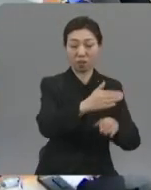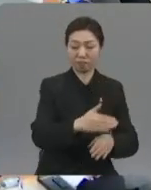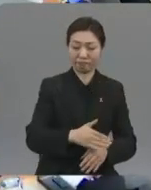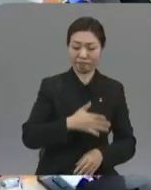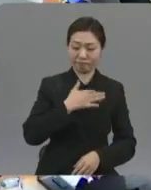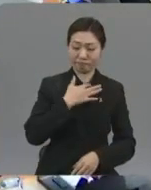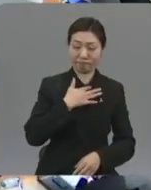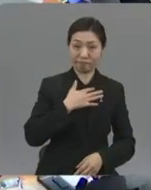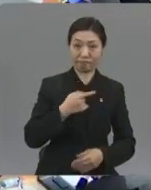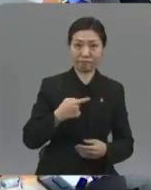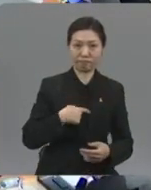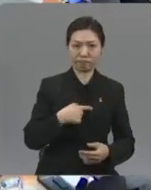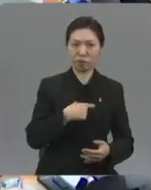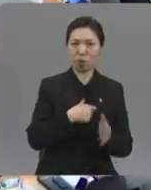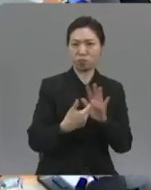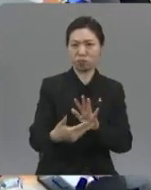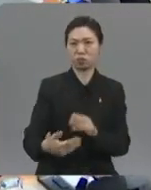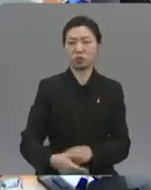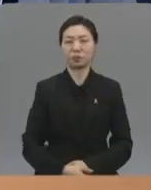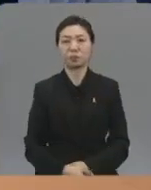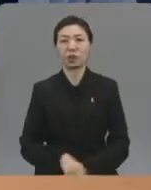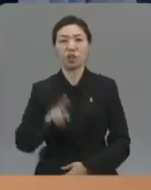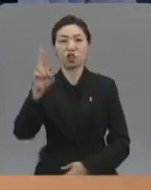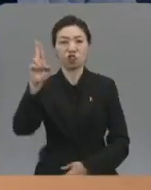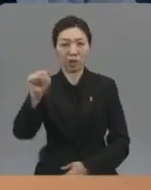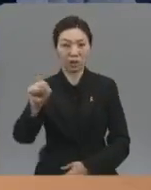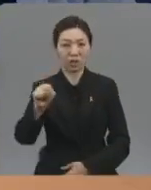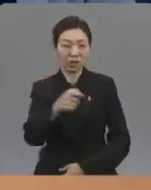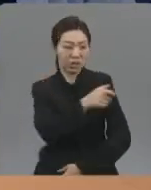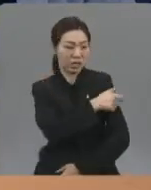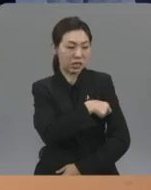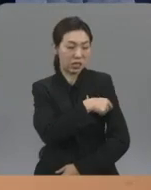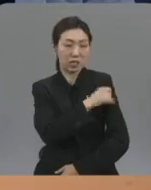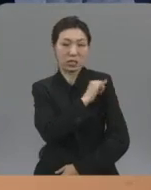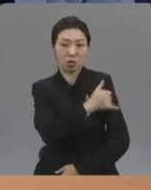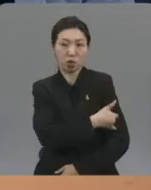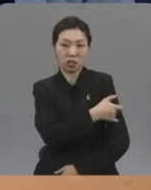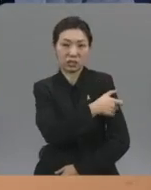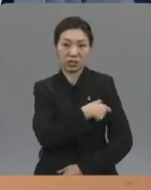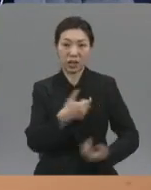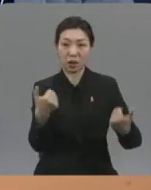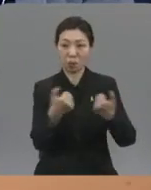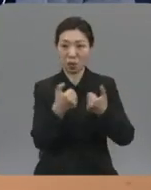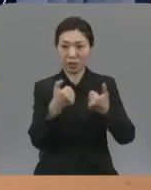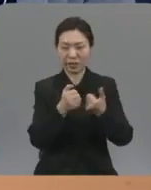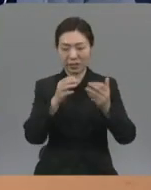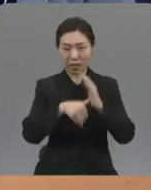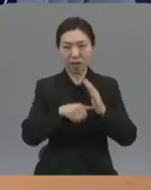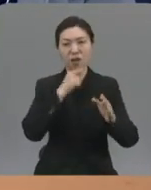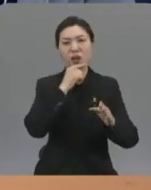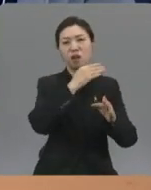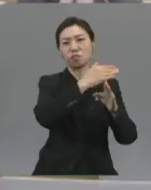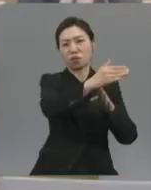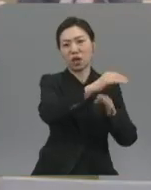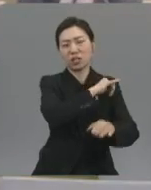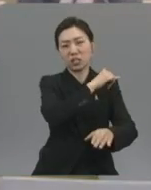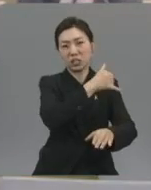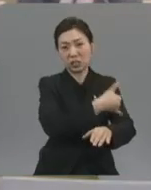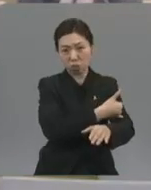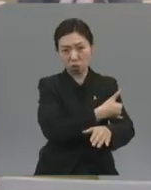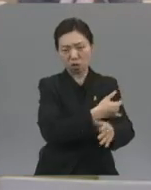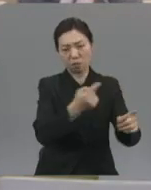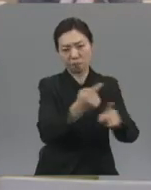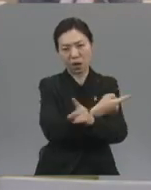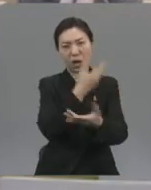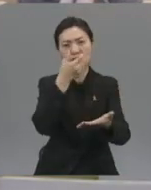vào ngày 4 tháng 4 giờ địa phương hội đồng nhân quyền liên hợp quốc đã thông qua nghị quyết về vấn đề Nhân Quyền Bắc Triều Tiên trong khóa học lần thứ